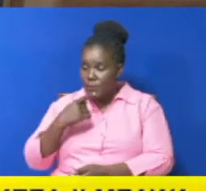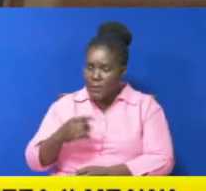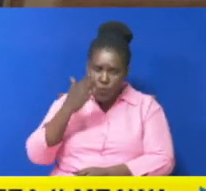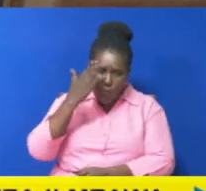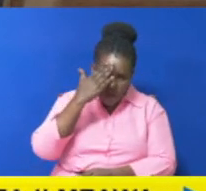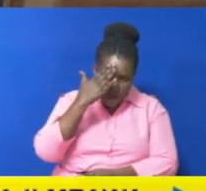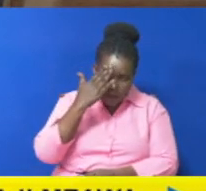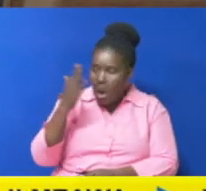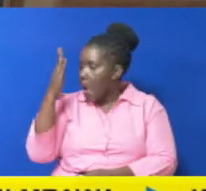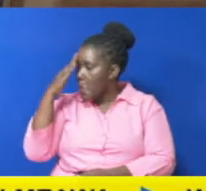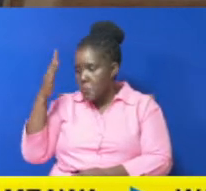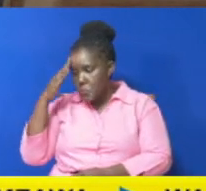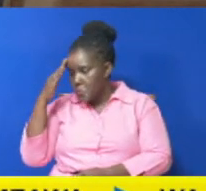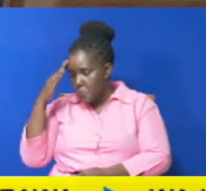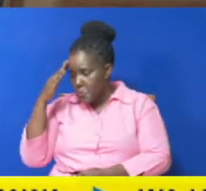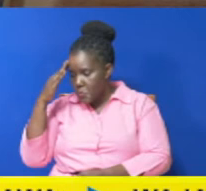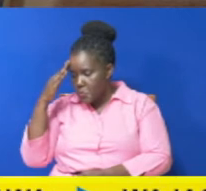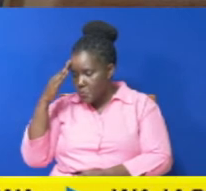kwa kutokujua.